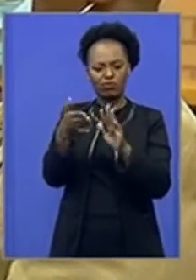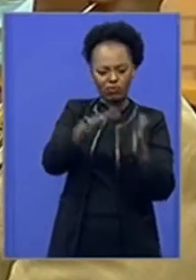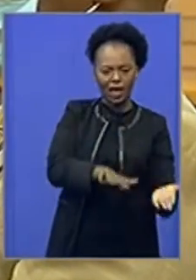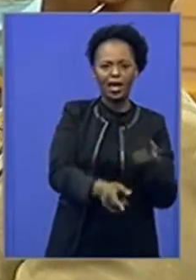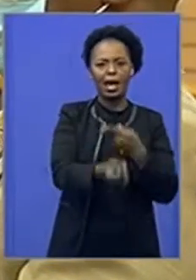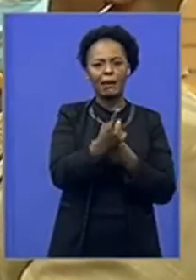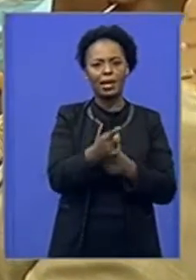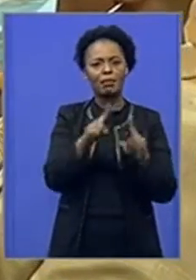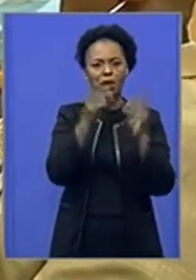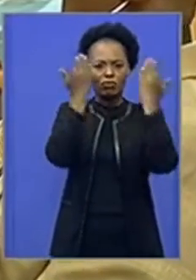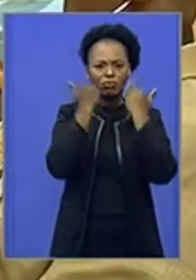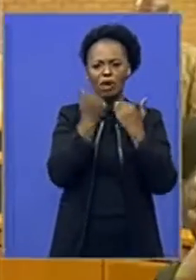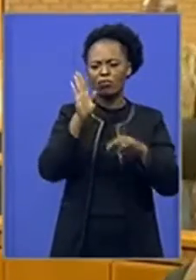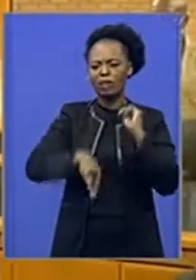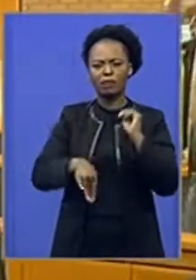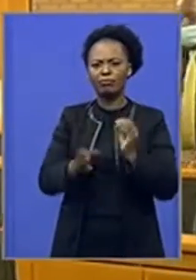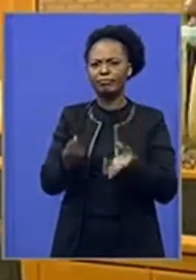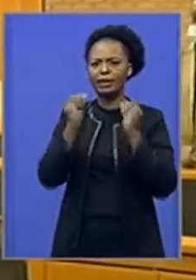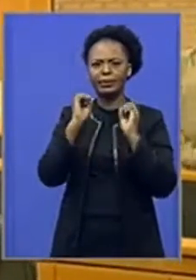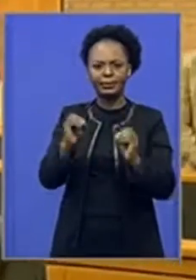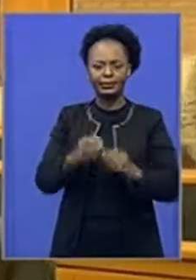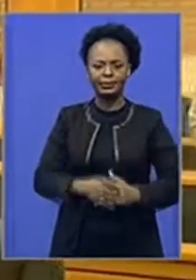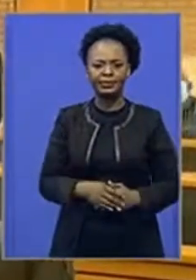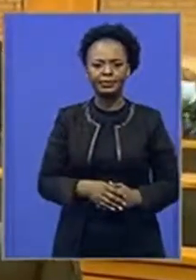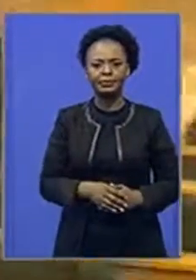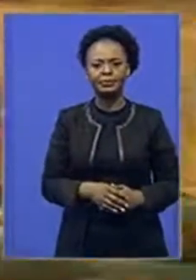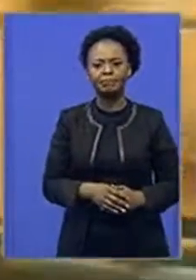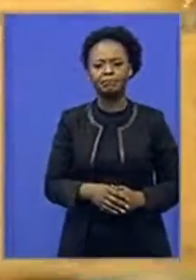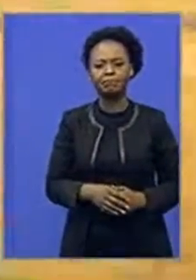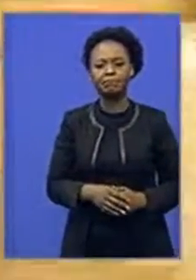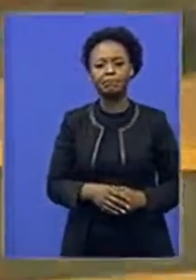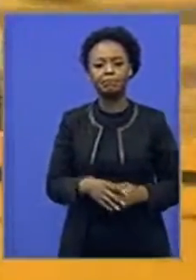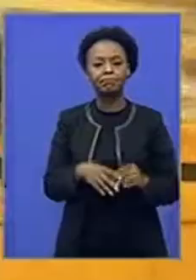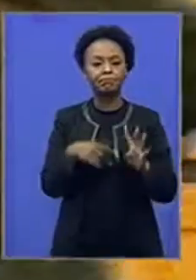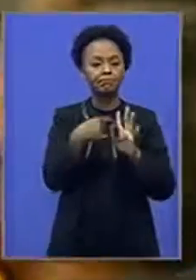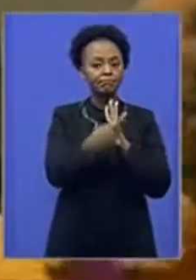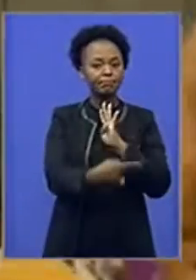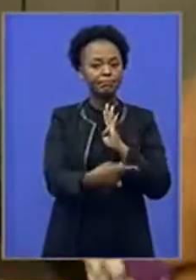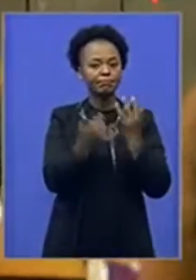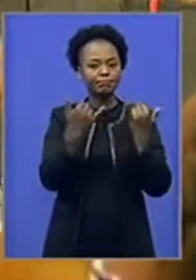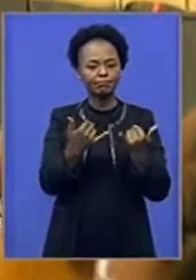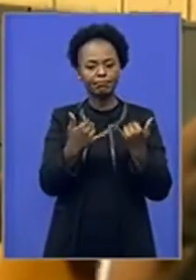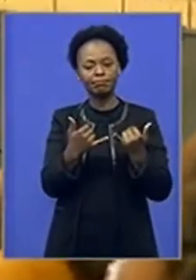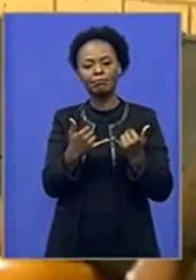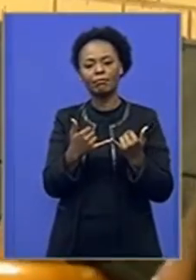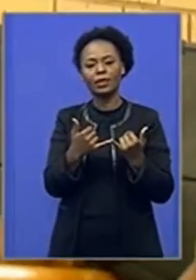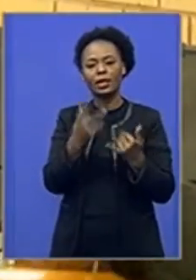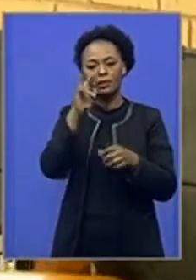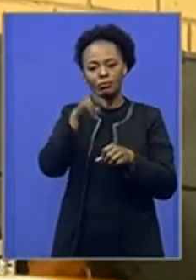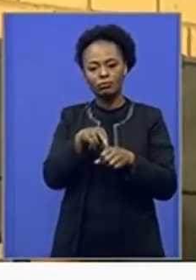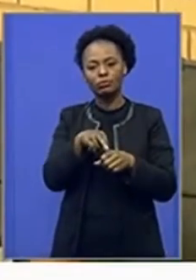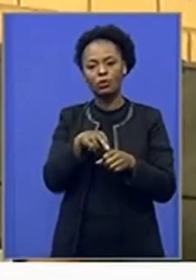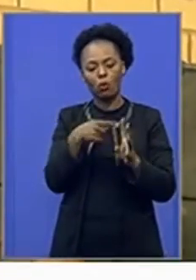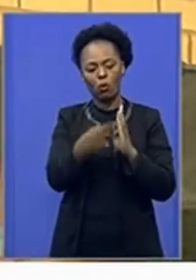balatofadiwa mo losong la ga sa galala. The accused are therefore entitled to their acquittal on all